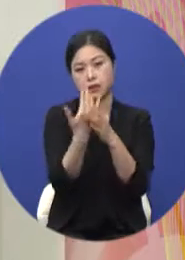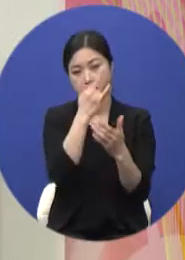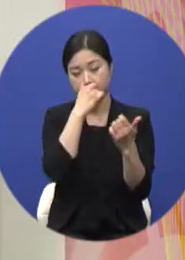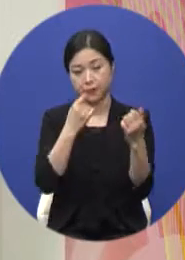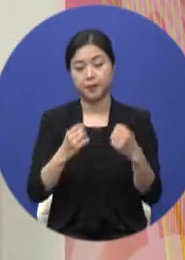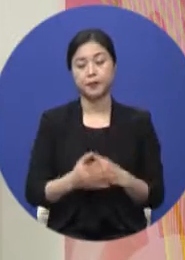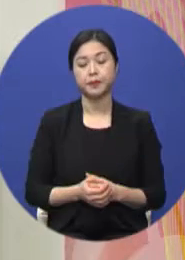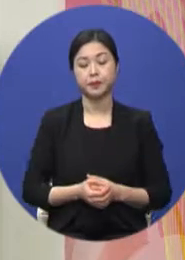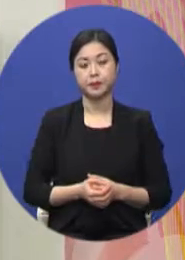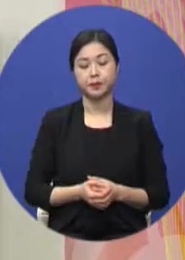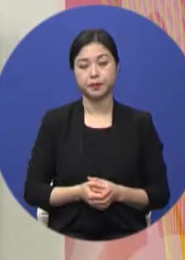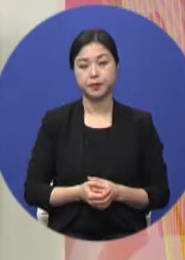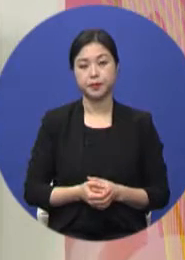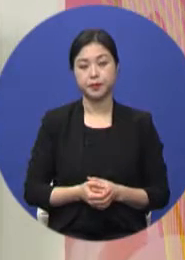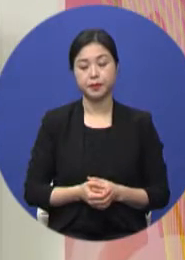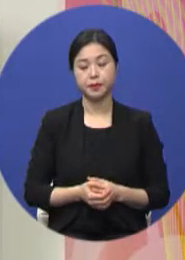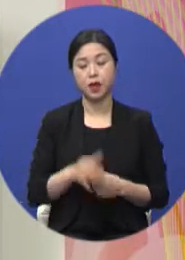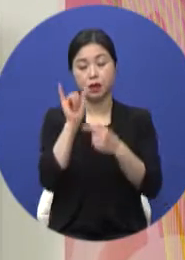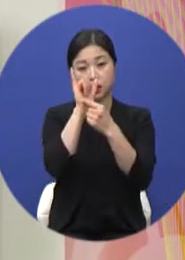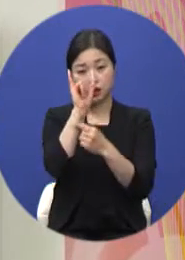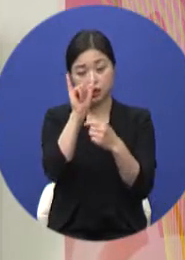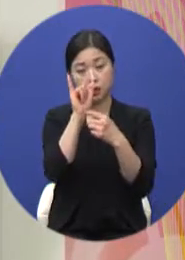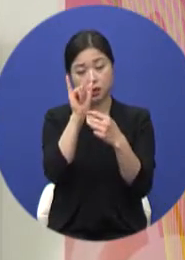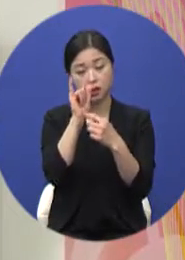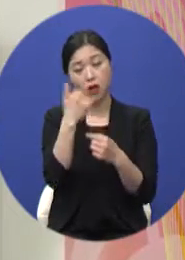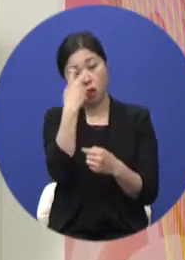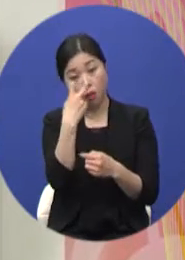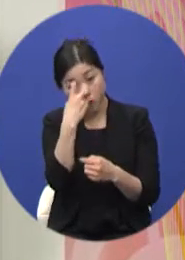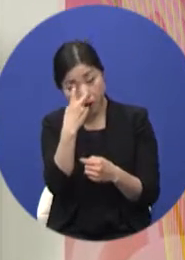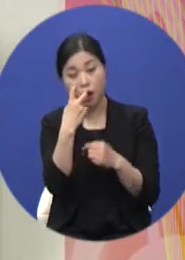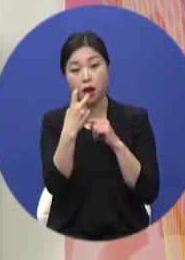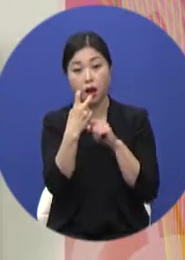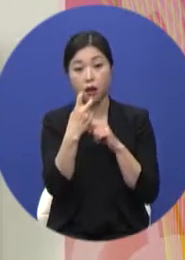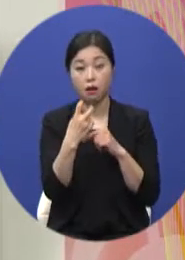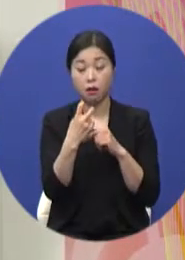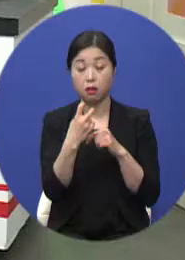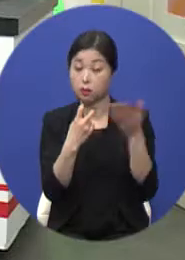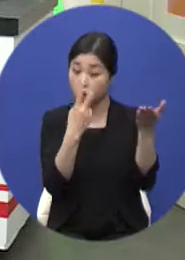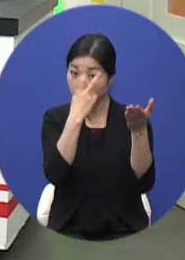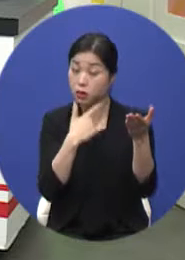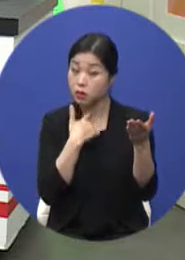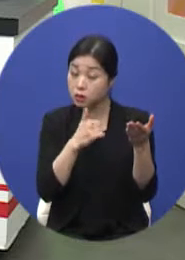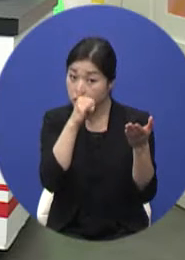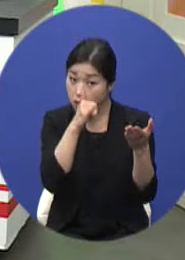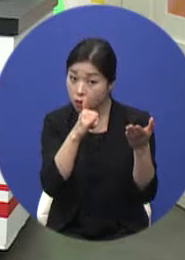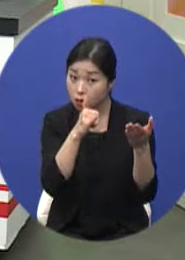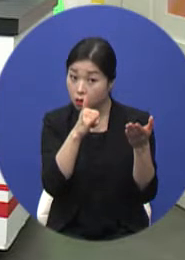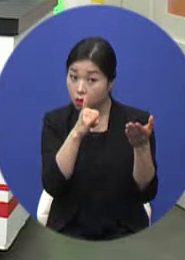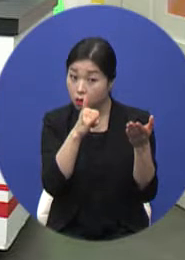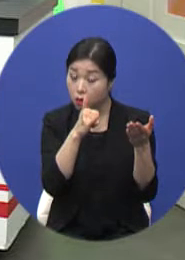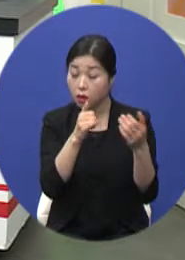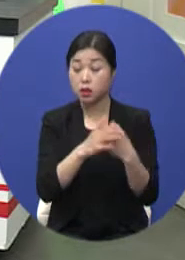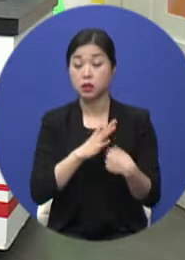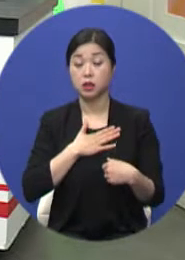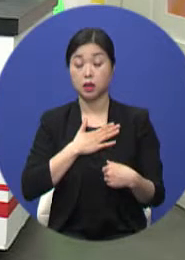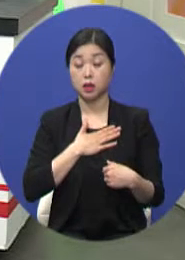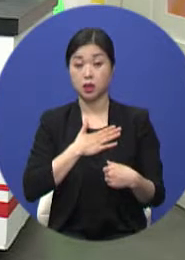이런 경우에는 그 질염 검사, 냉 검사를 갖다가 하게 되면은 그 그런 어떤 검사를 해보셨나요? 네, 제가